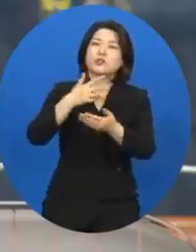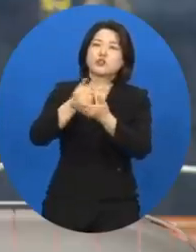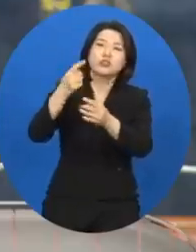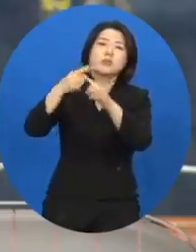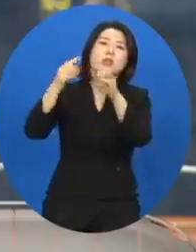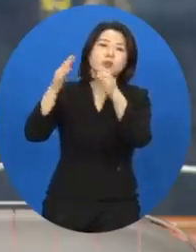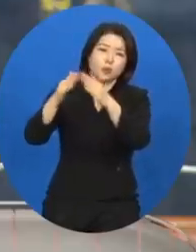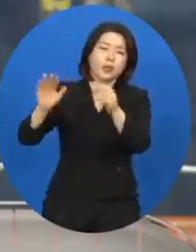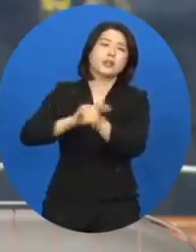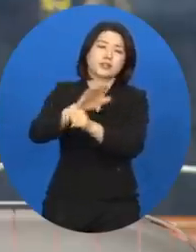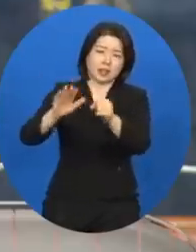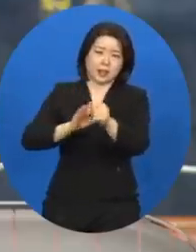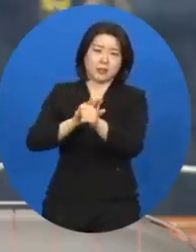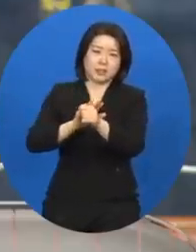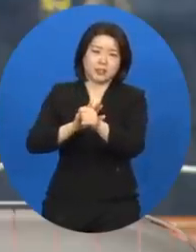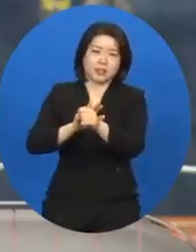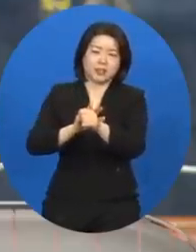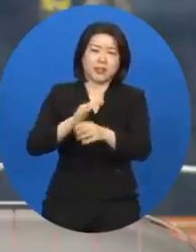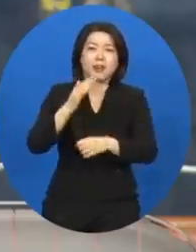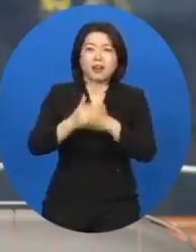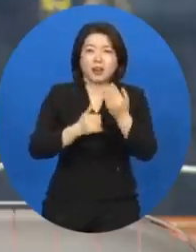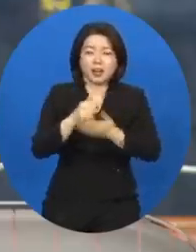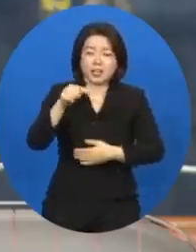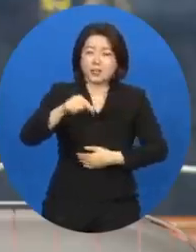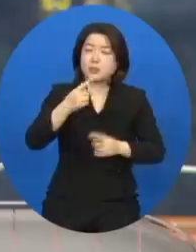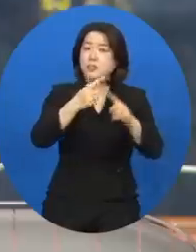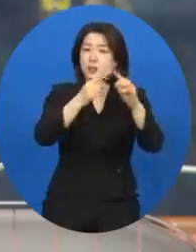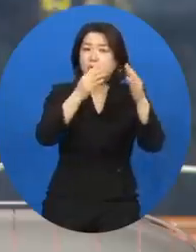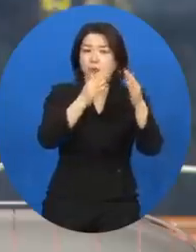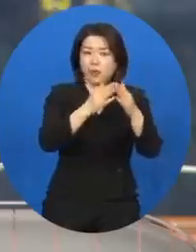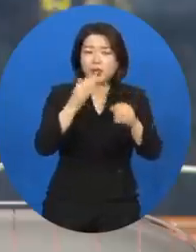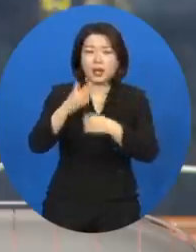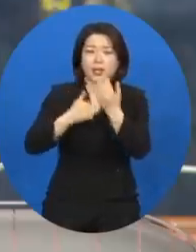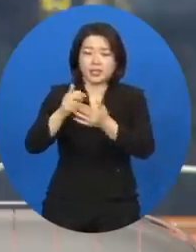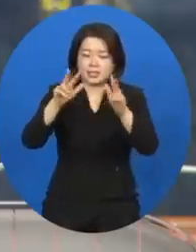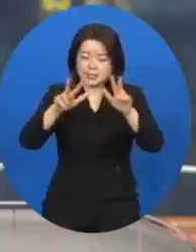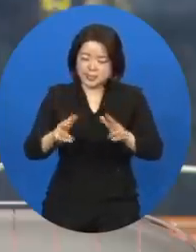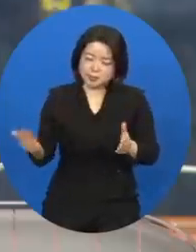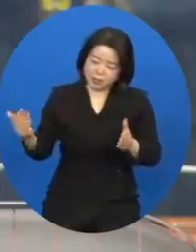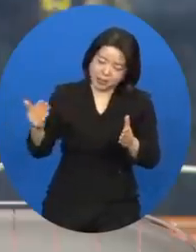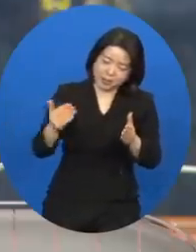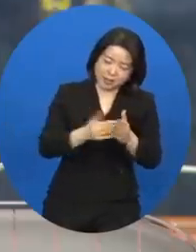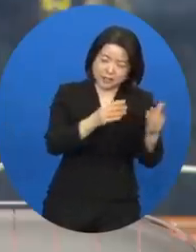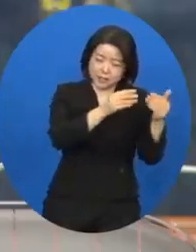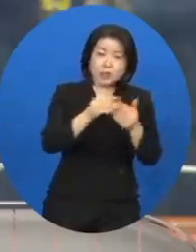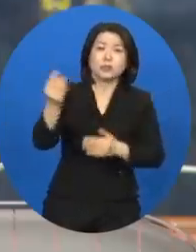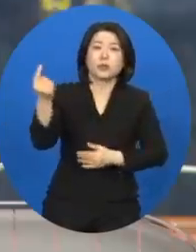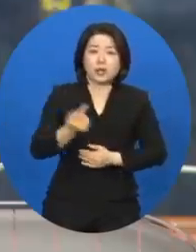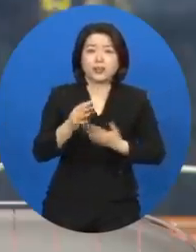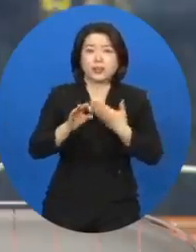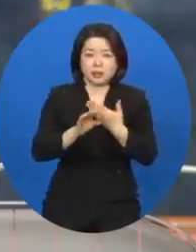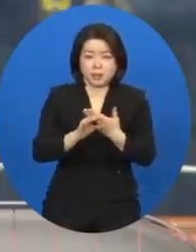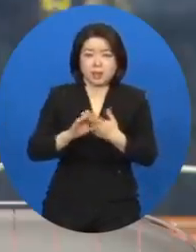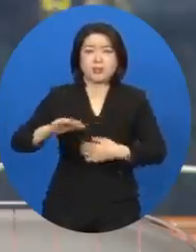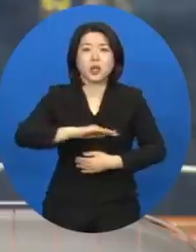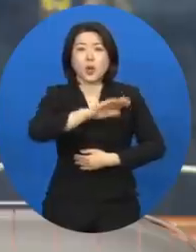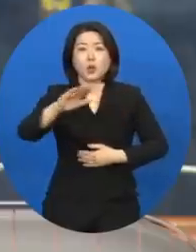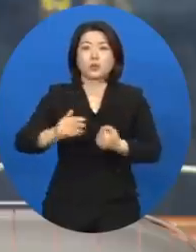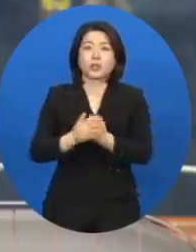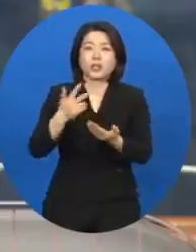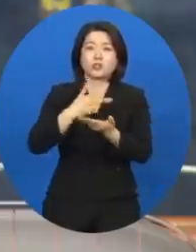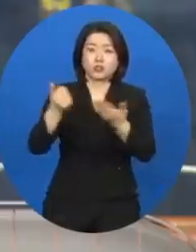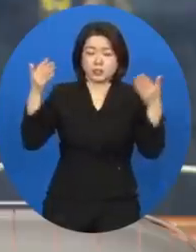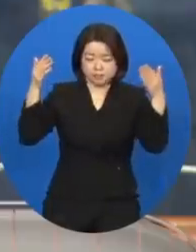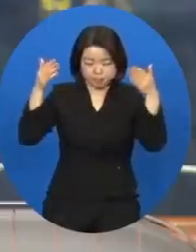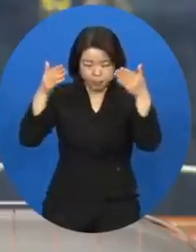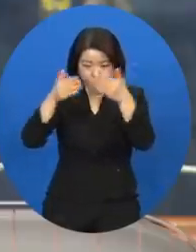사랑합니다. 하나님, 이 교회를 하나님이 지금까지 그렇게 이끄셨다면 우리가 주님 주목하는